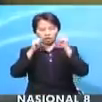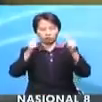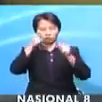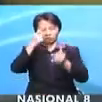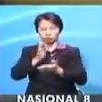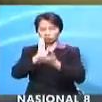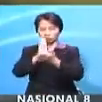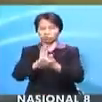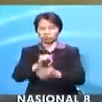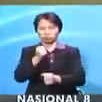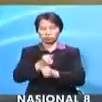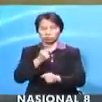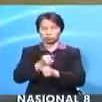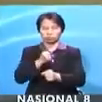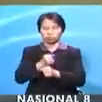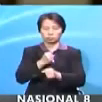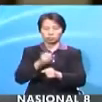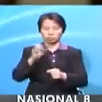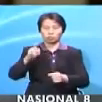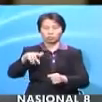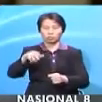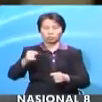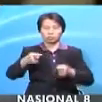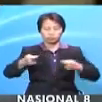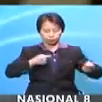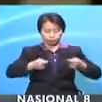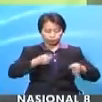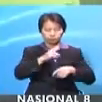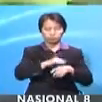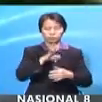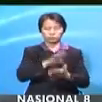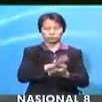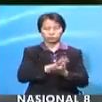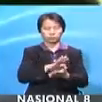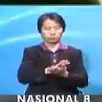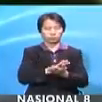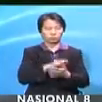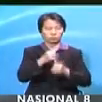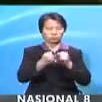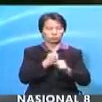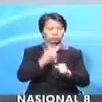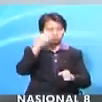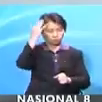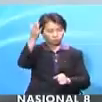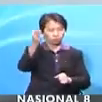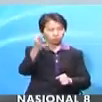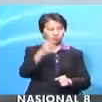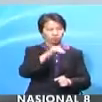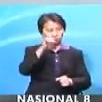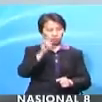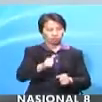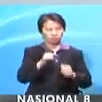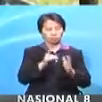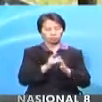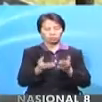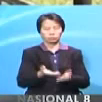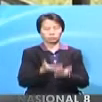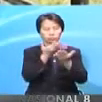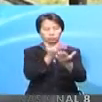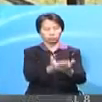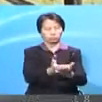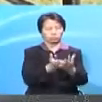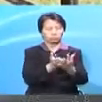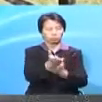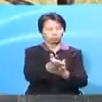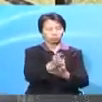membantu kerja-kerja pengoperasian dan takbiran di sekolah sekurang-kurangnya tahun depan juga antara yang diusulkan melalui